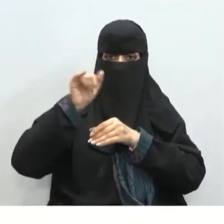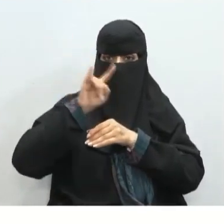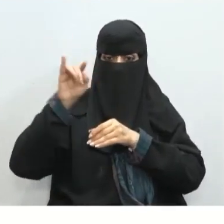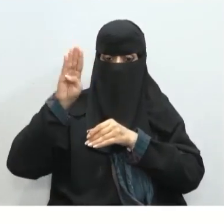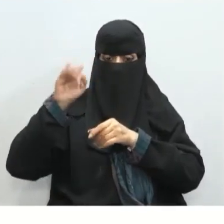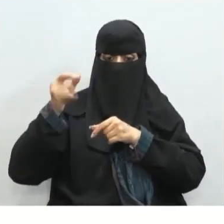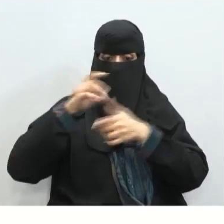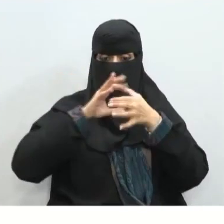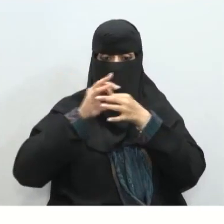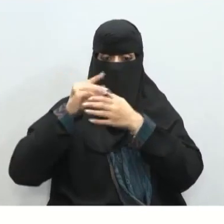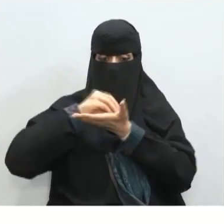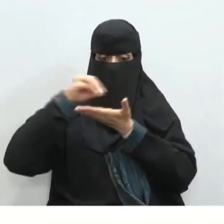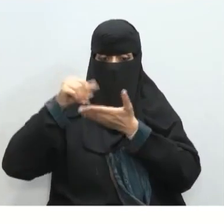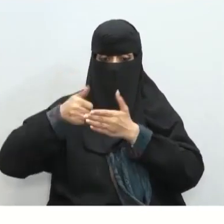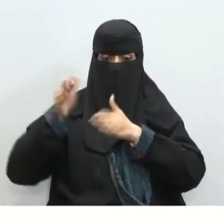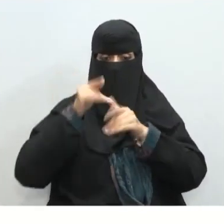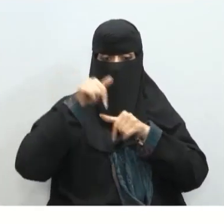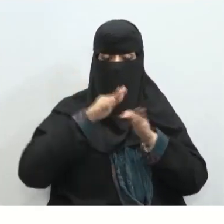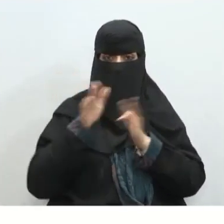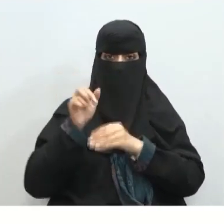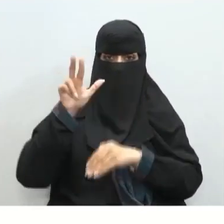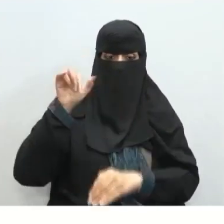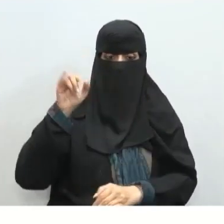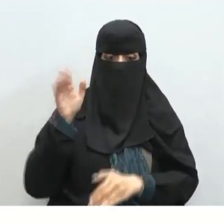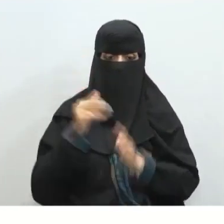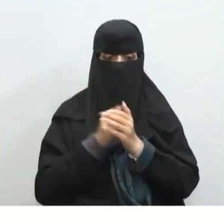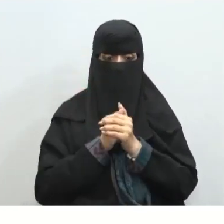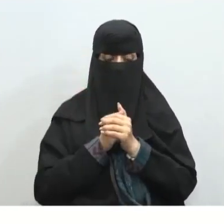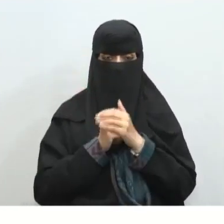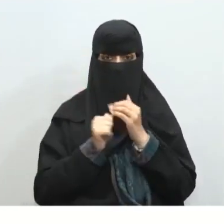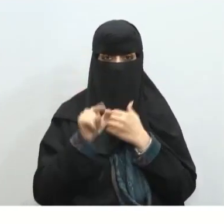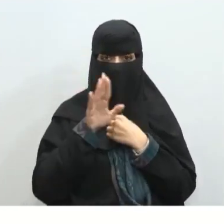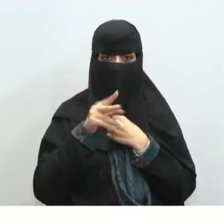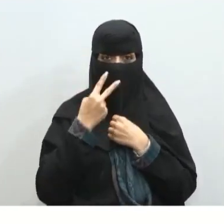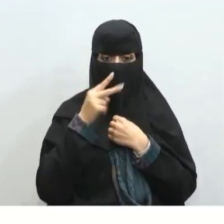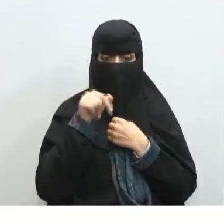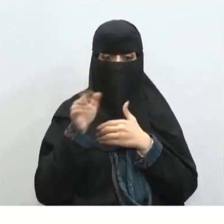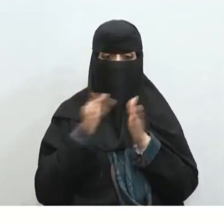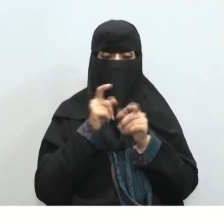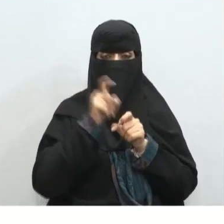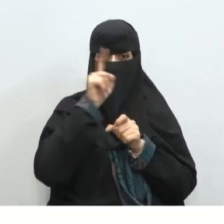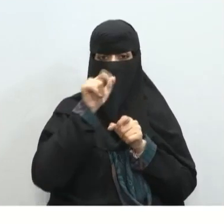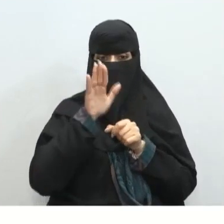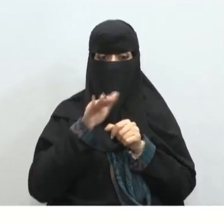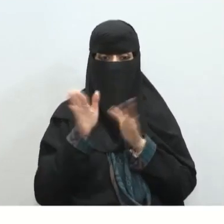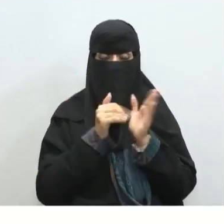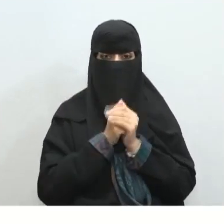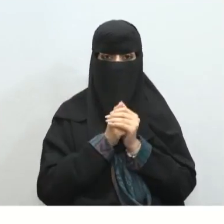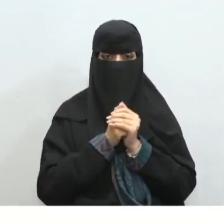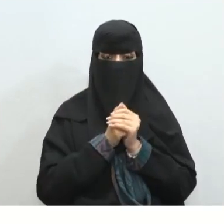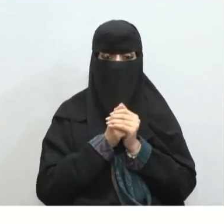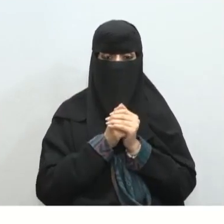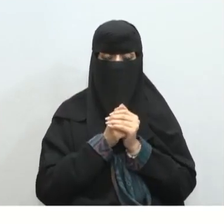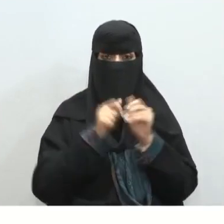الكترونات في التنفس الخلوي تحدث في الميتوكندريا هنا في هذا السؤال اسئله الاجابات المفتوحه